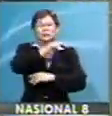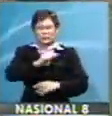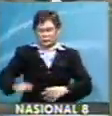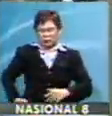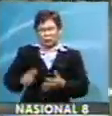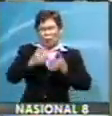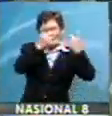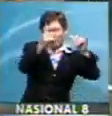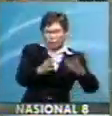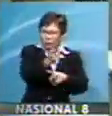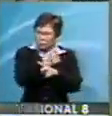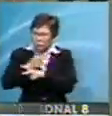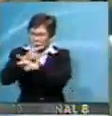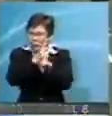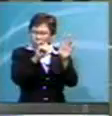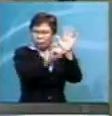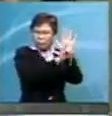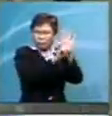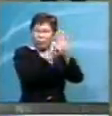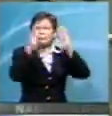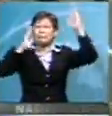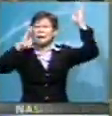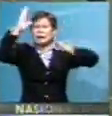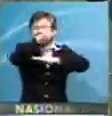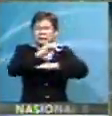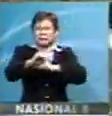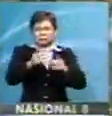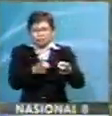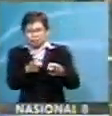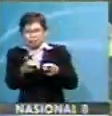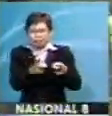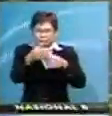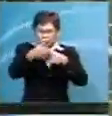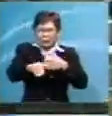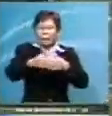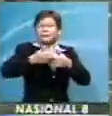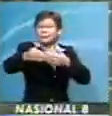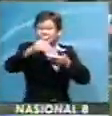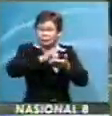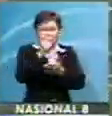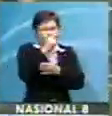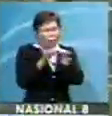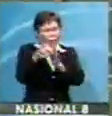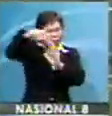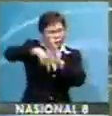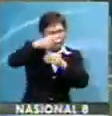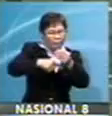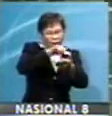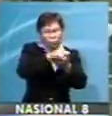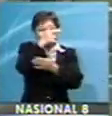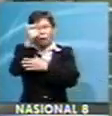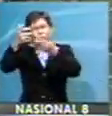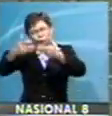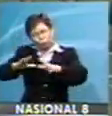Abdullah mahu pemain menjaga nama baik negara dan lebih berdisiplin selepas ini enggan mengulas lanjut isu terbabit